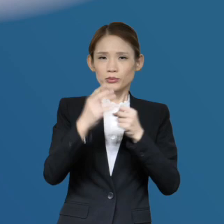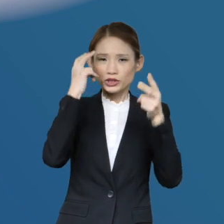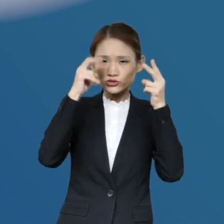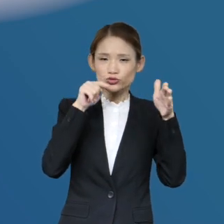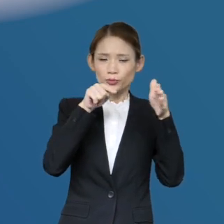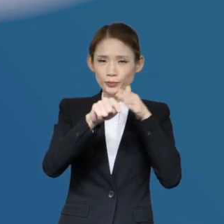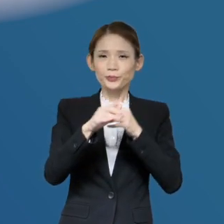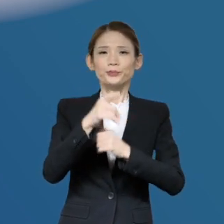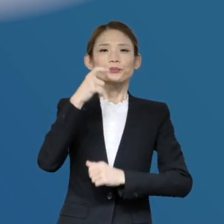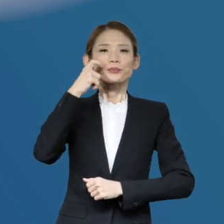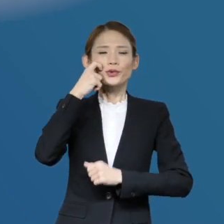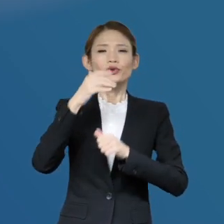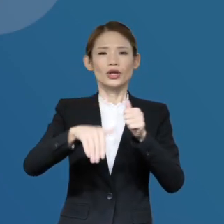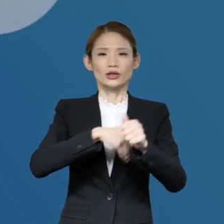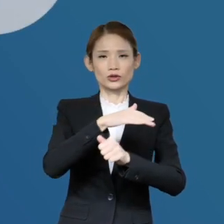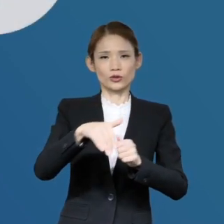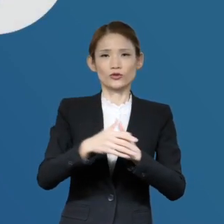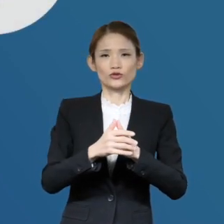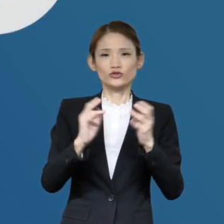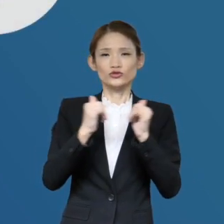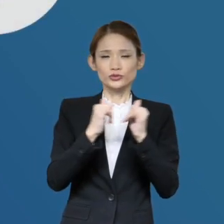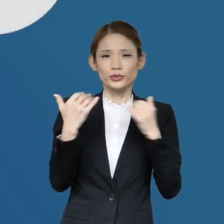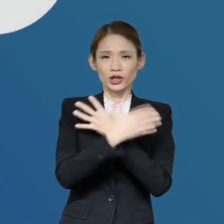출근이 불가능한 경우,